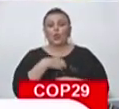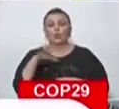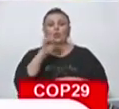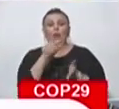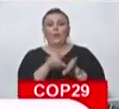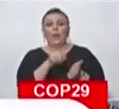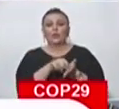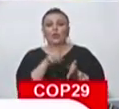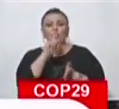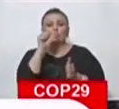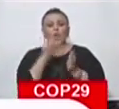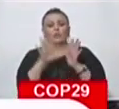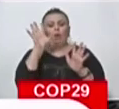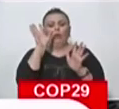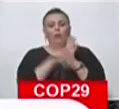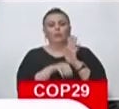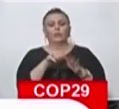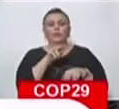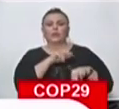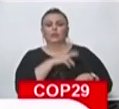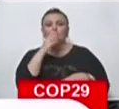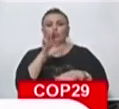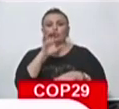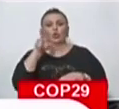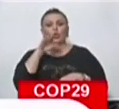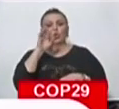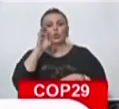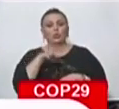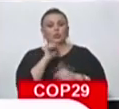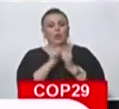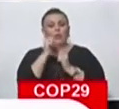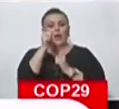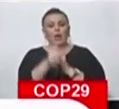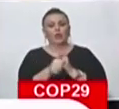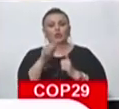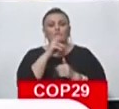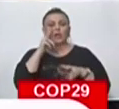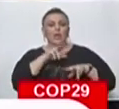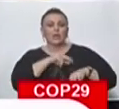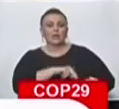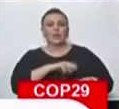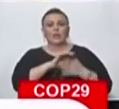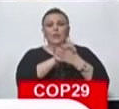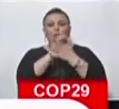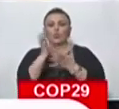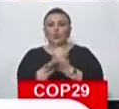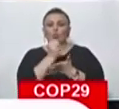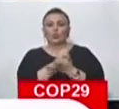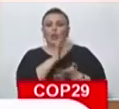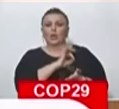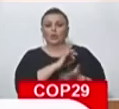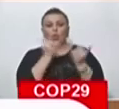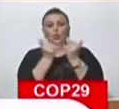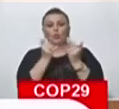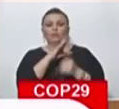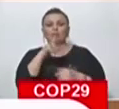növ xidmət göstərilir. Dost konsepsiyasının dünyanın qabaqcıl təcrübələri sırasına daxil edildiyi, beynəlxalq müstəvidə uğurlar qazandığı